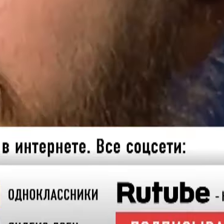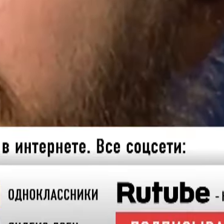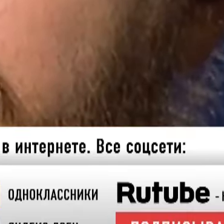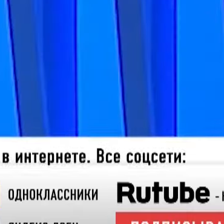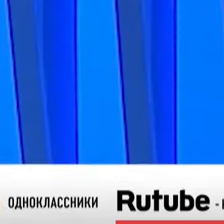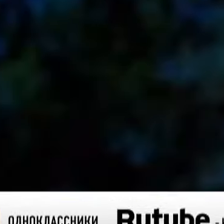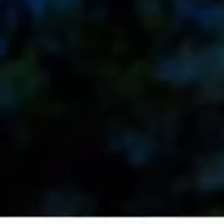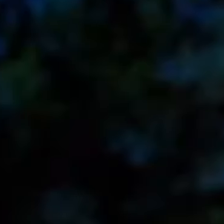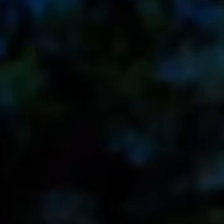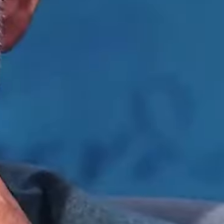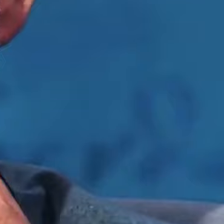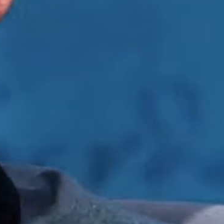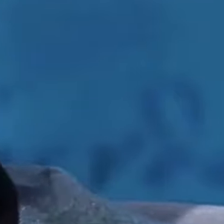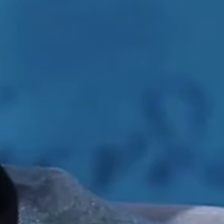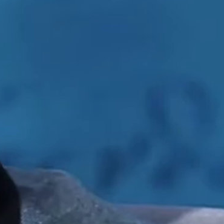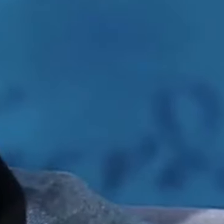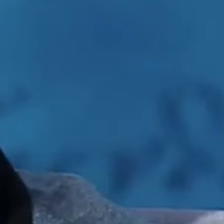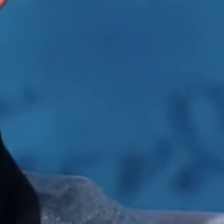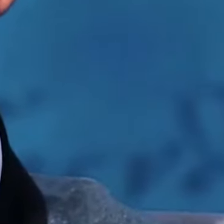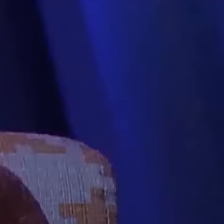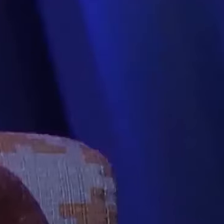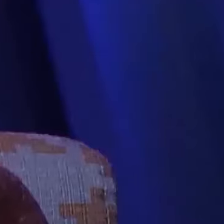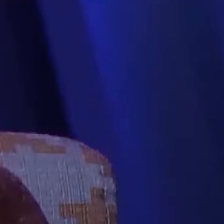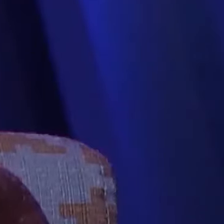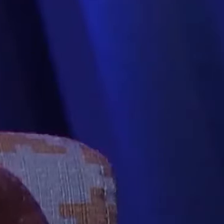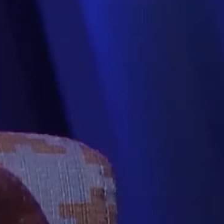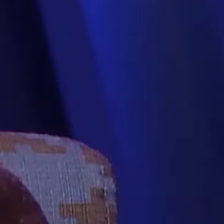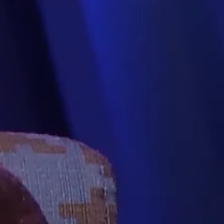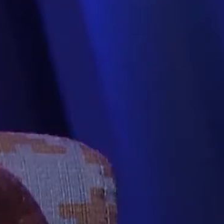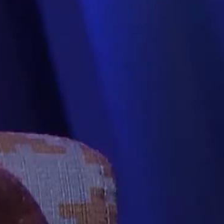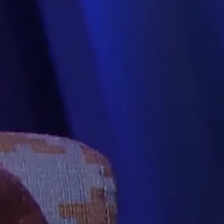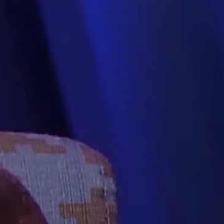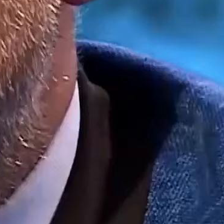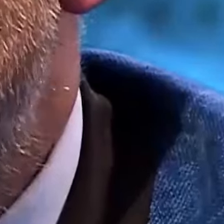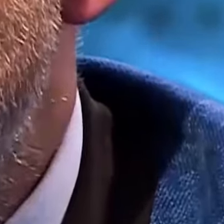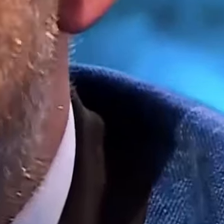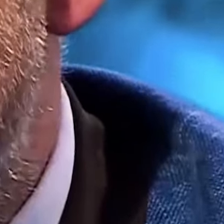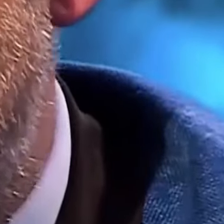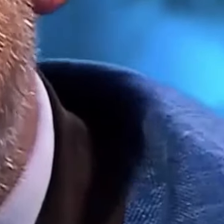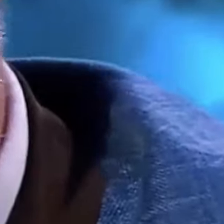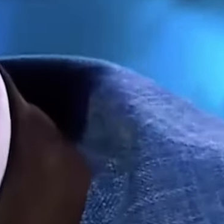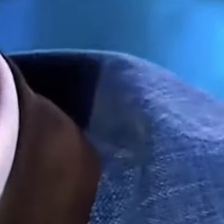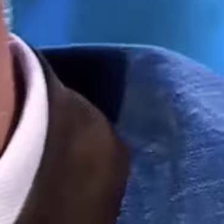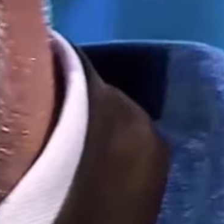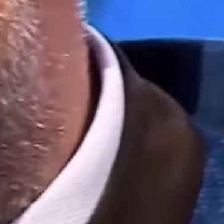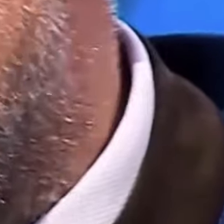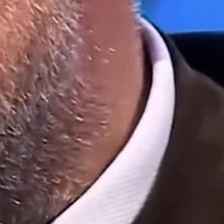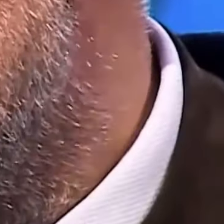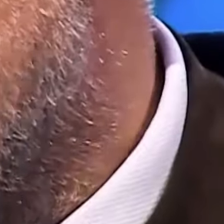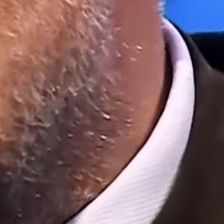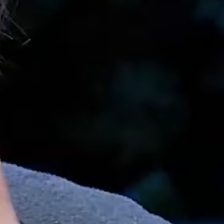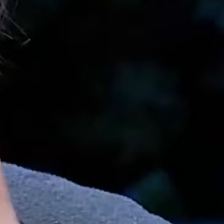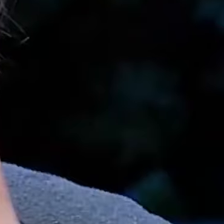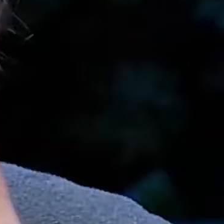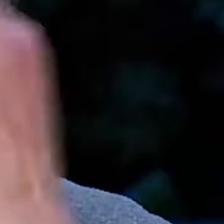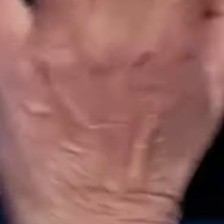важен. Владимир Легойда. О самом личном. Я не верю ни одному своему слову. Видеть людей – это что? Это